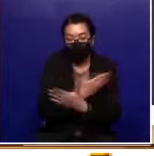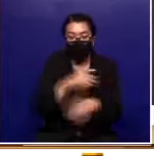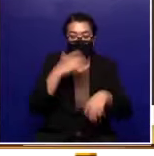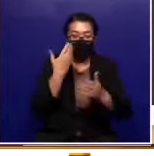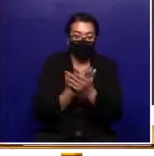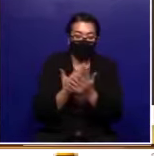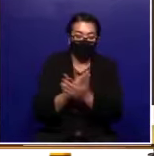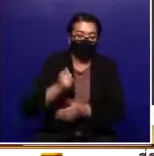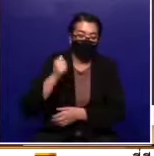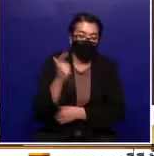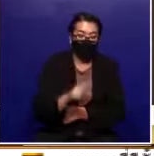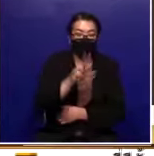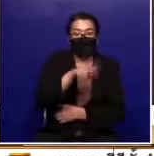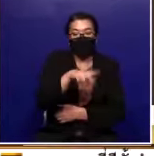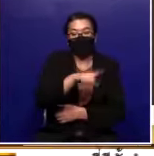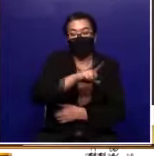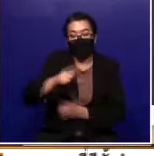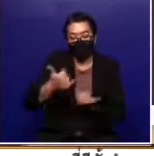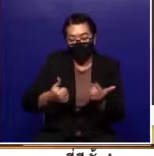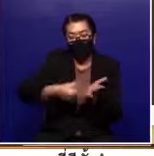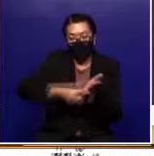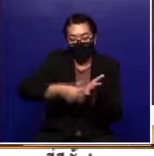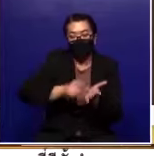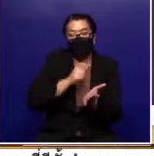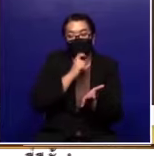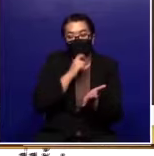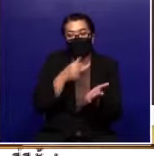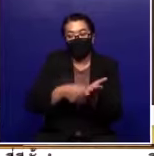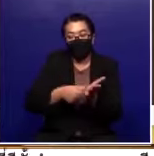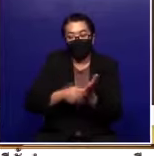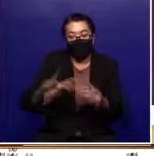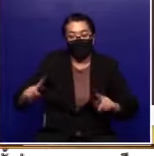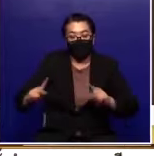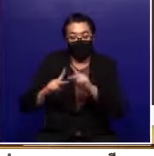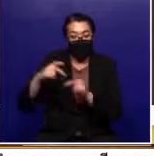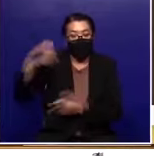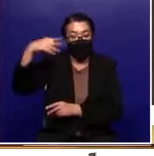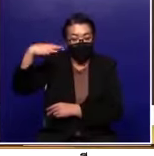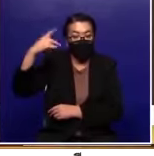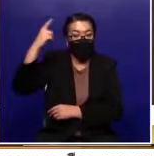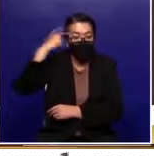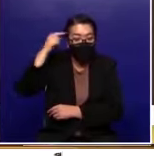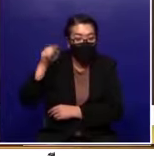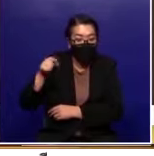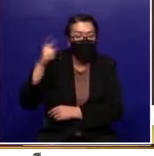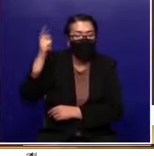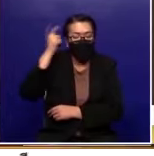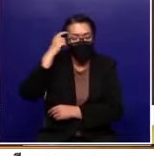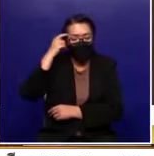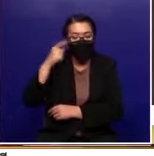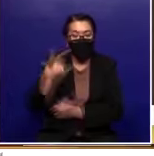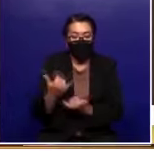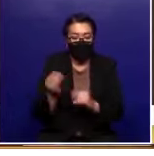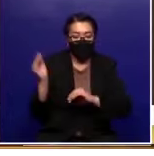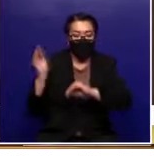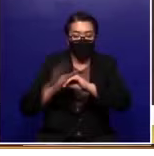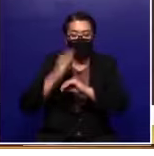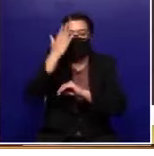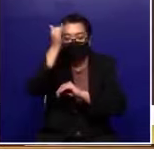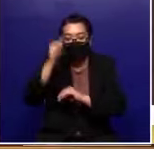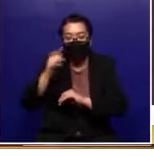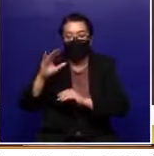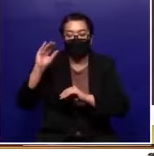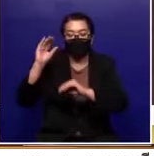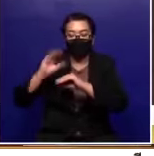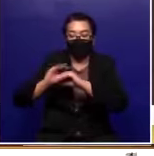3,000 กว่าล้านบาทวันนี้ยังเป็นตัวแดงอยู่เลยกระทรวงพลังงานรู้มั้ยรู้แต่ท่านประธานที่เคารพครับงบที่โป่งขึ้นมาที่พรรคฝ่าย